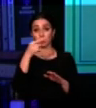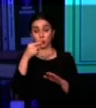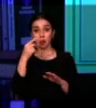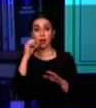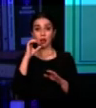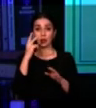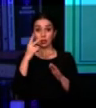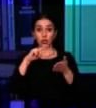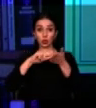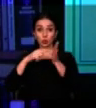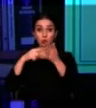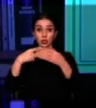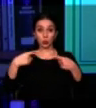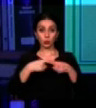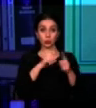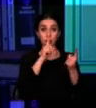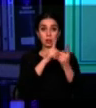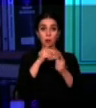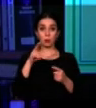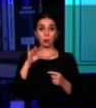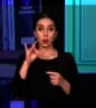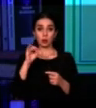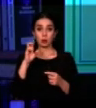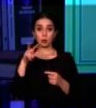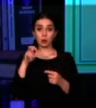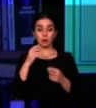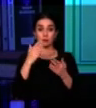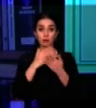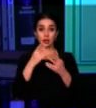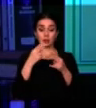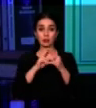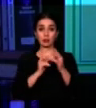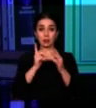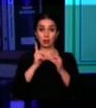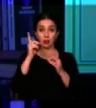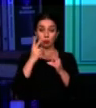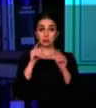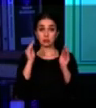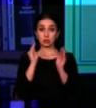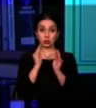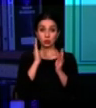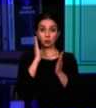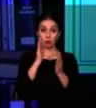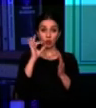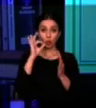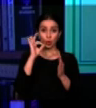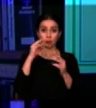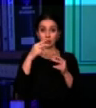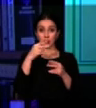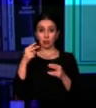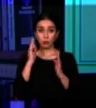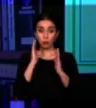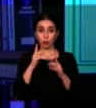икки нуқтани кесиб ўтарди бизнинг парабола ва тармоқлари юқорига қарарди. А мусбат d 0 га тенг